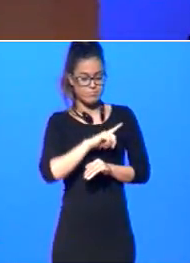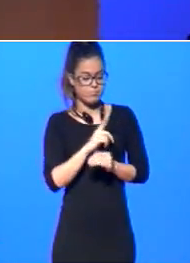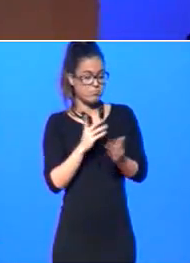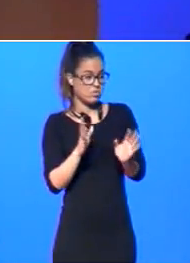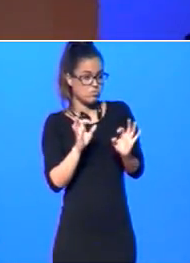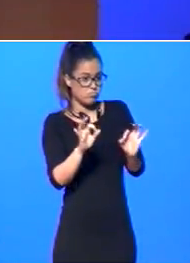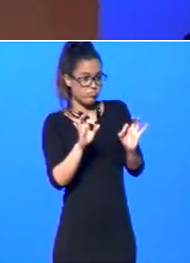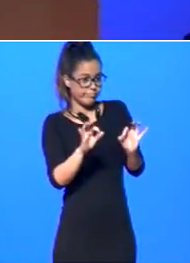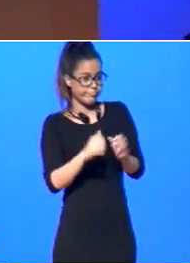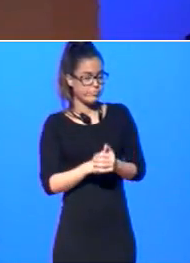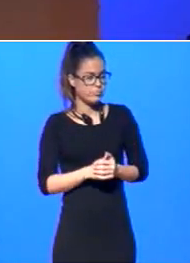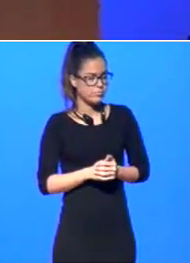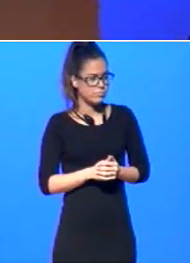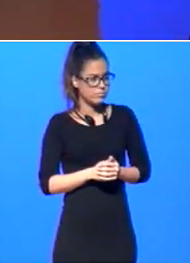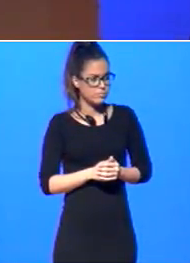nukenik.